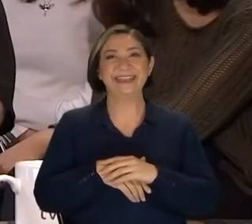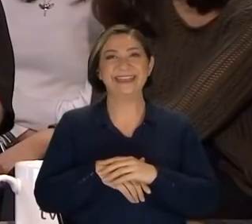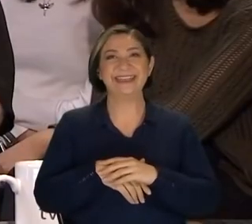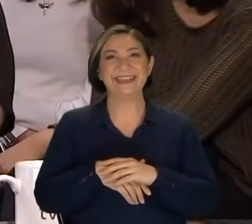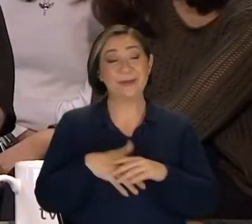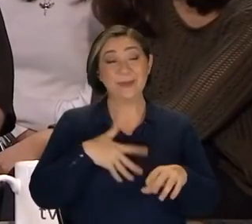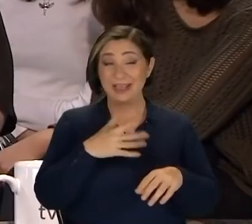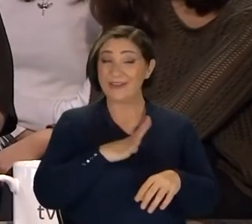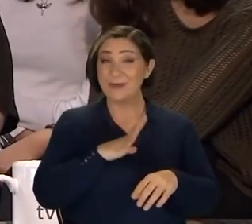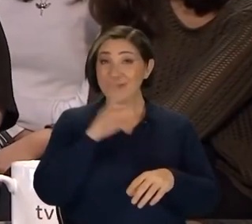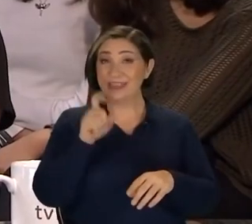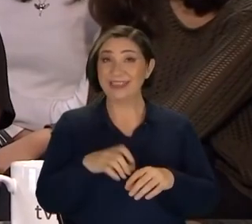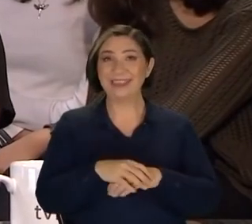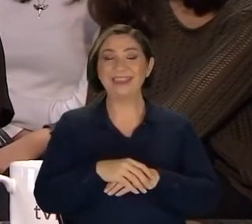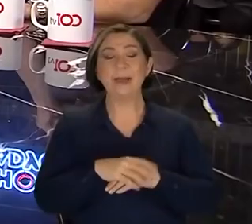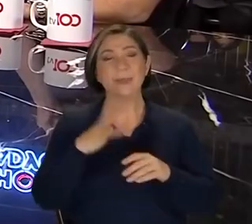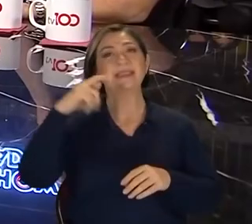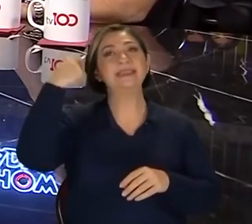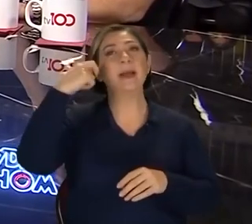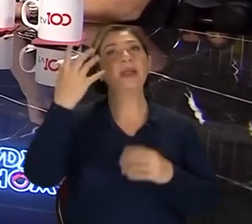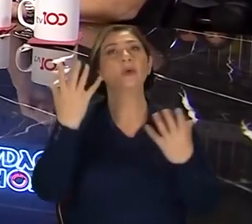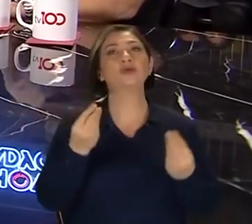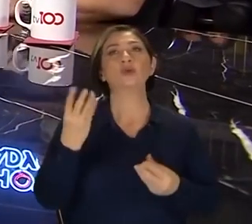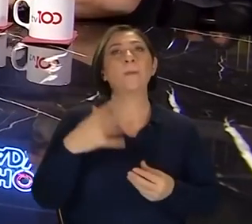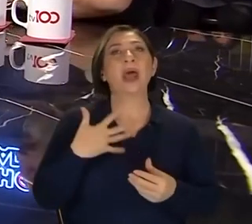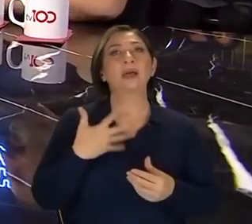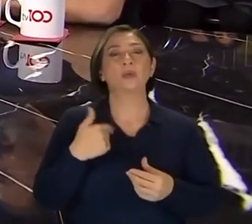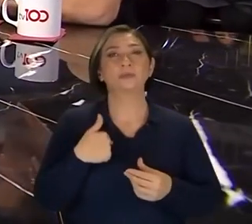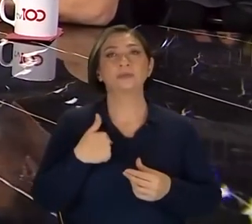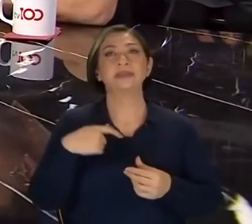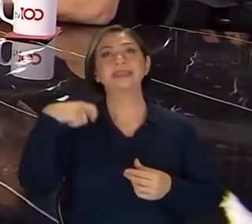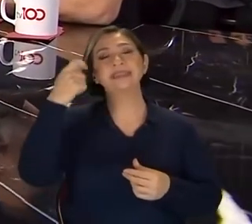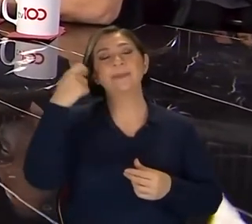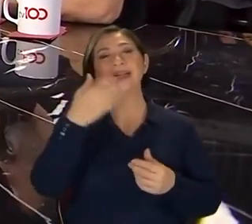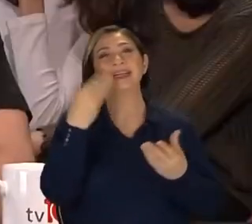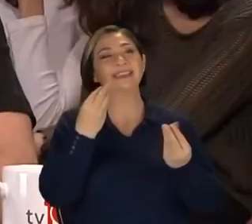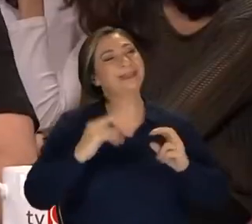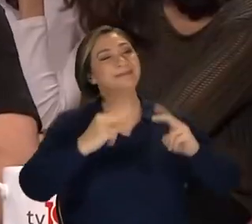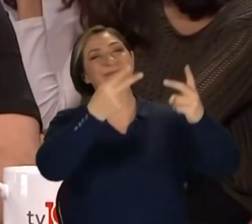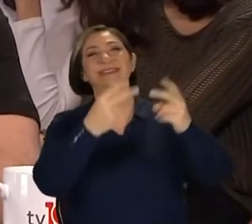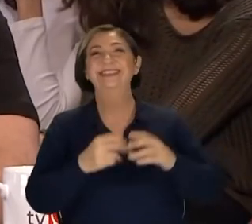Yani merak eden var mı? Peki sinema ne olacak? Çok merak ediyorum ben. Sinemayı gençlere...